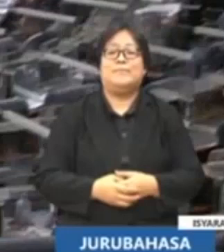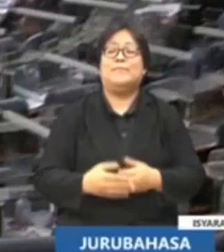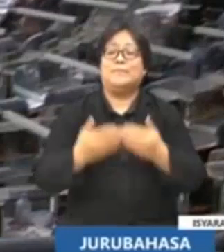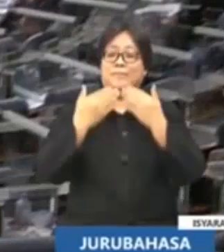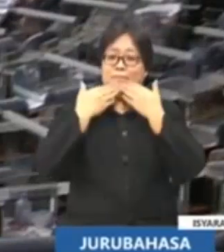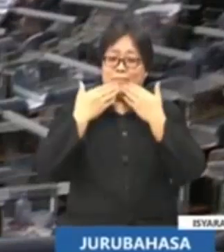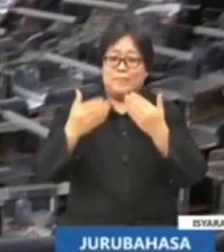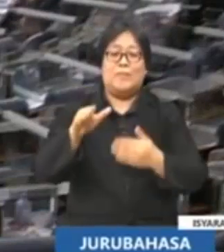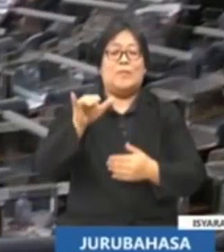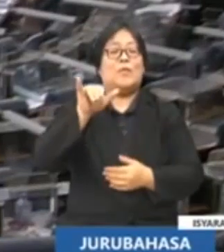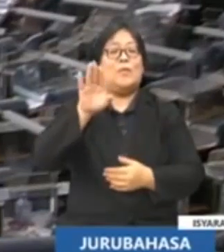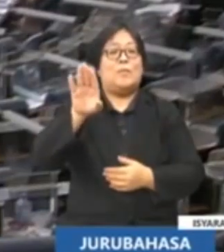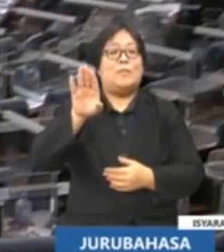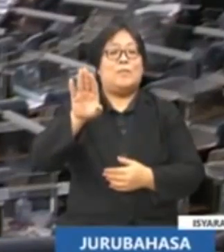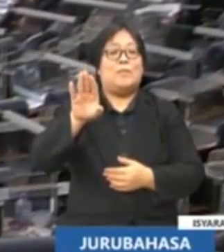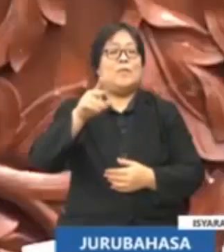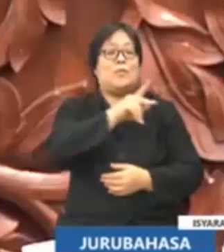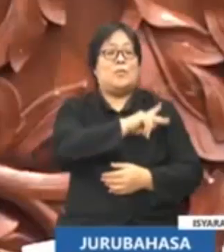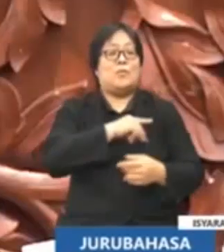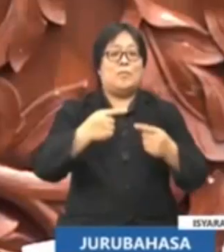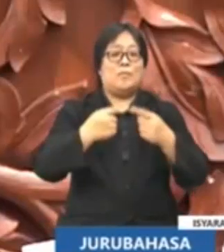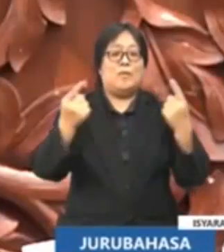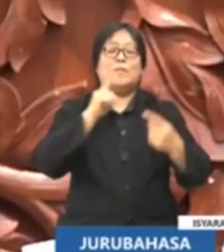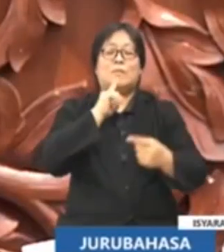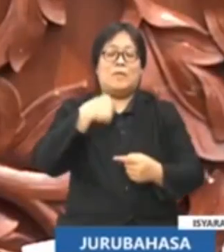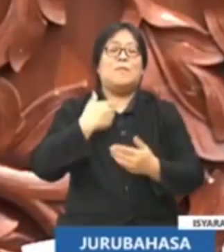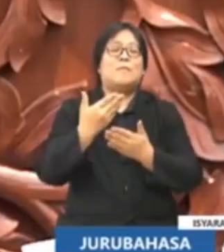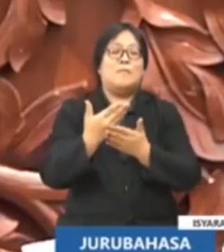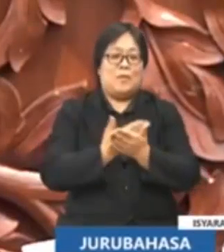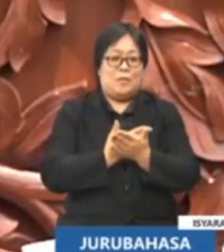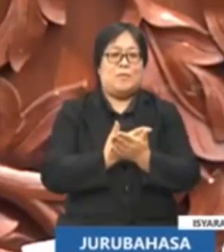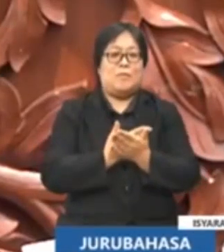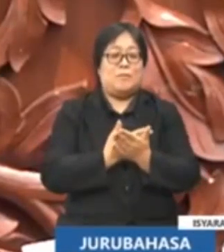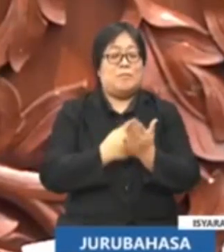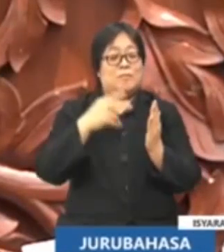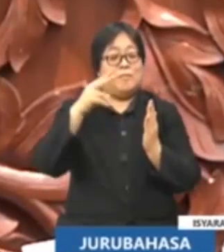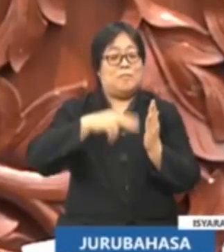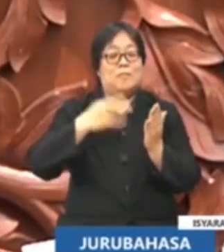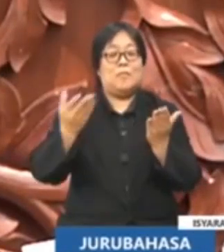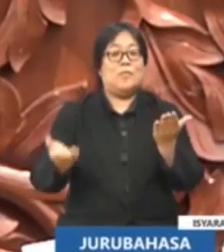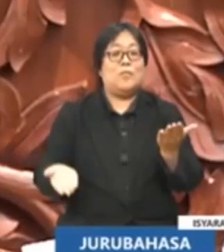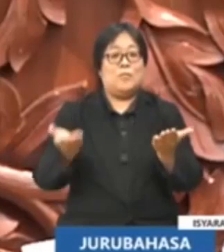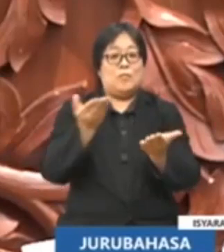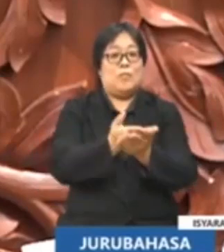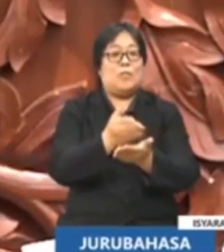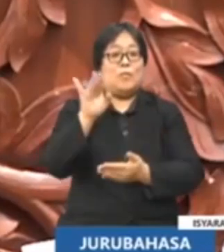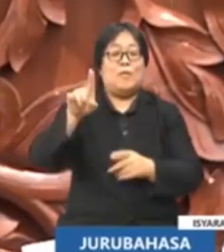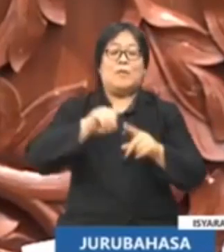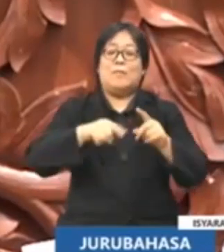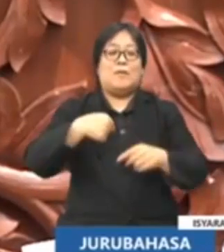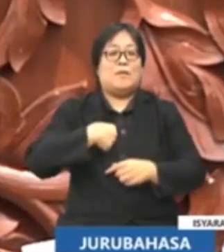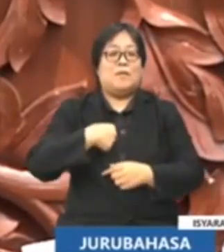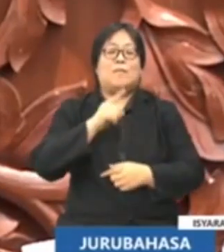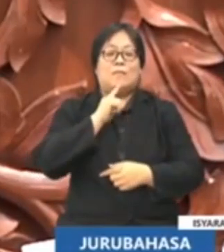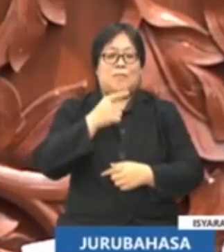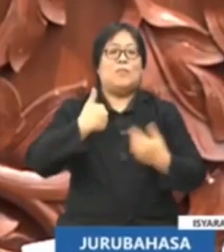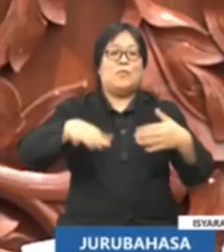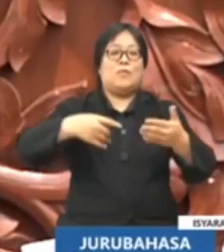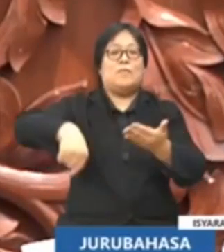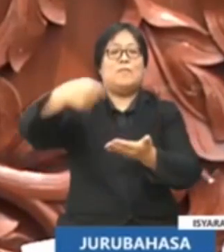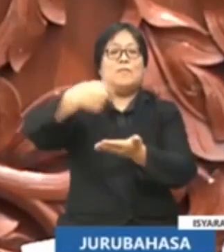Hai cuma sih yang memadati gedung megang sebenarnya Saya baru melihat usul Saya mau bantu tapi sesuai celah